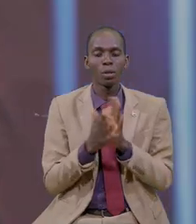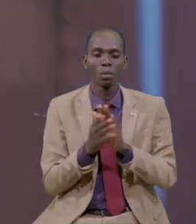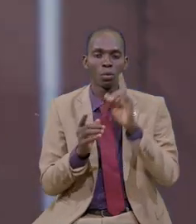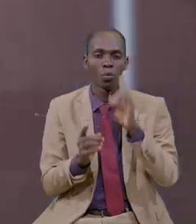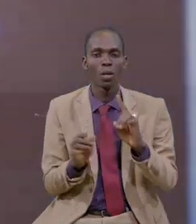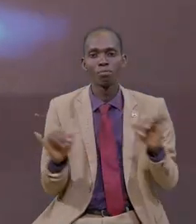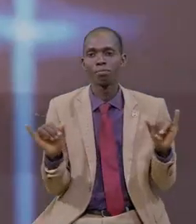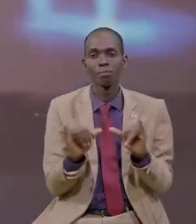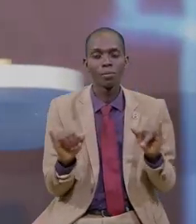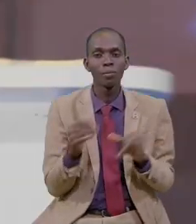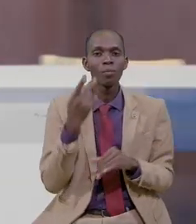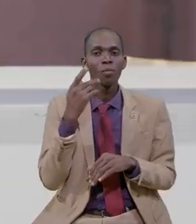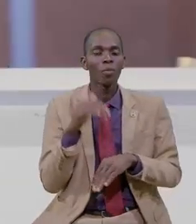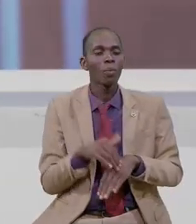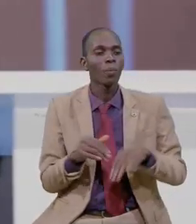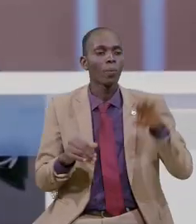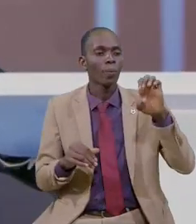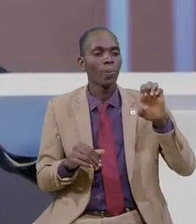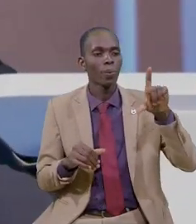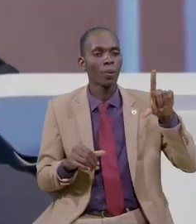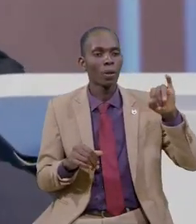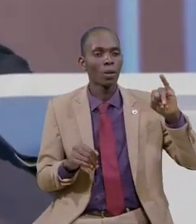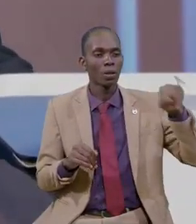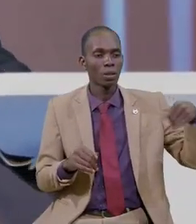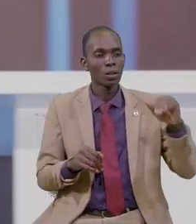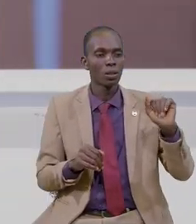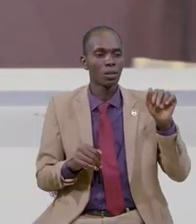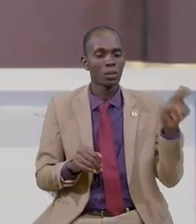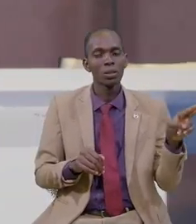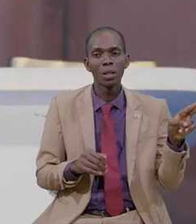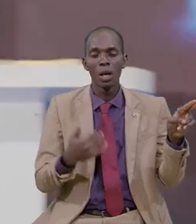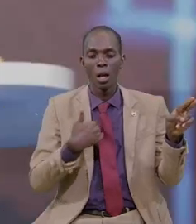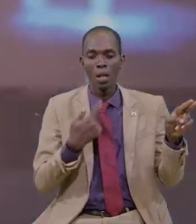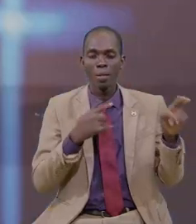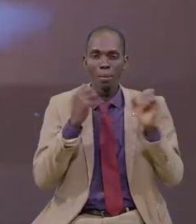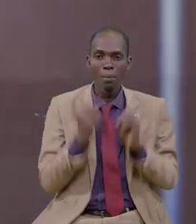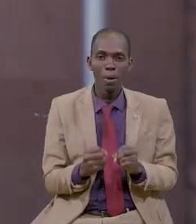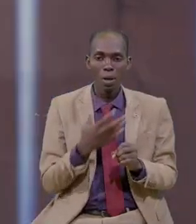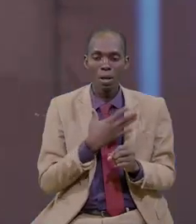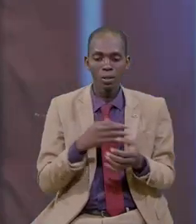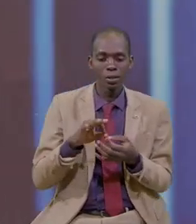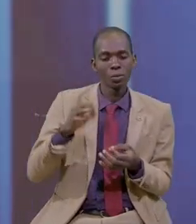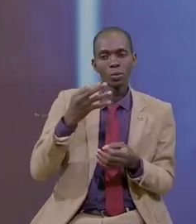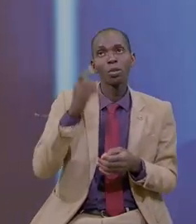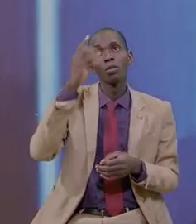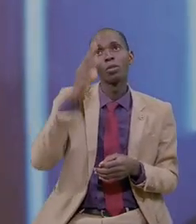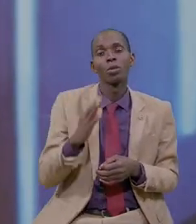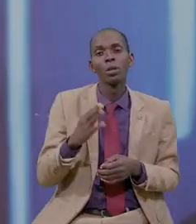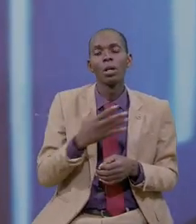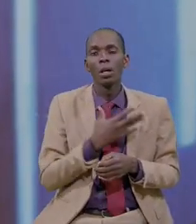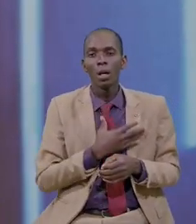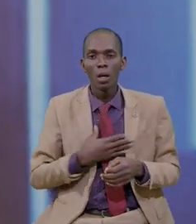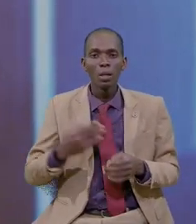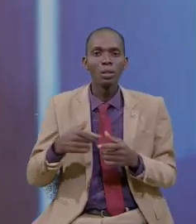Regardez Élie. Élie avait la puissance et l'esprit de Dieu. Et Dieu avait dit à